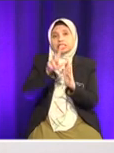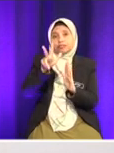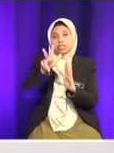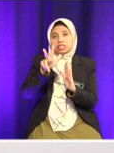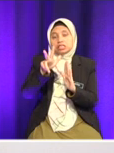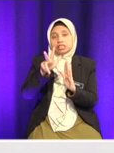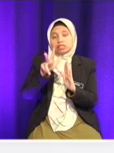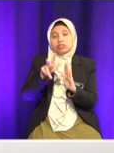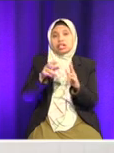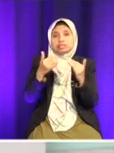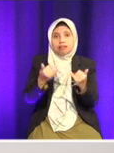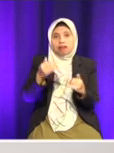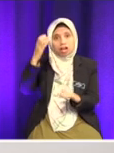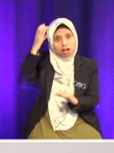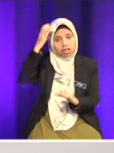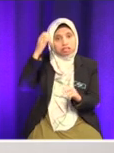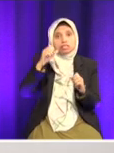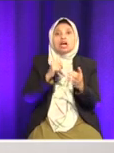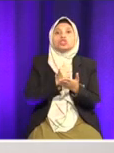boleh bagiza